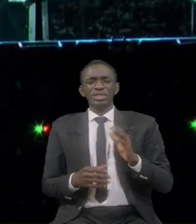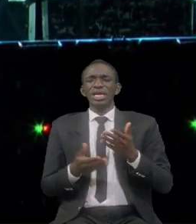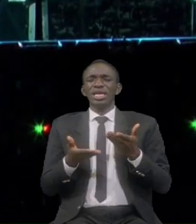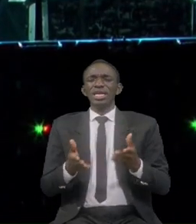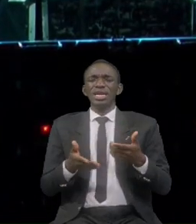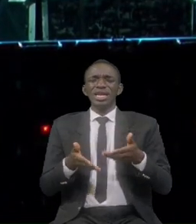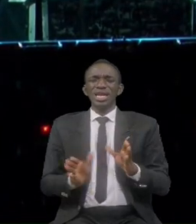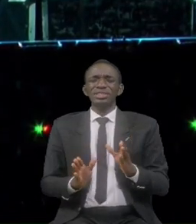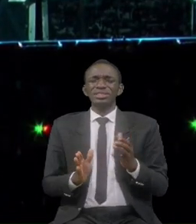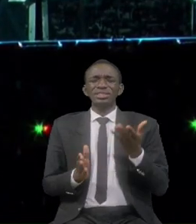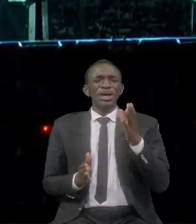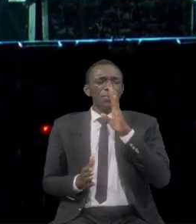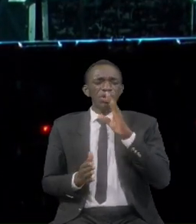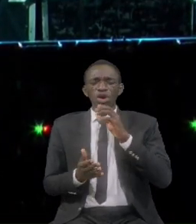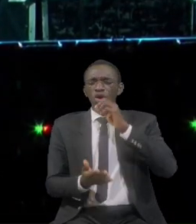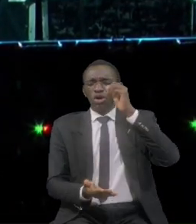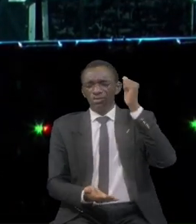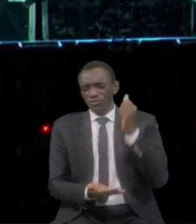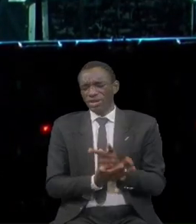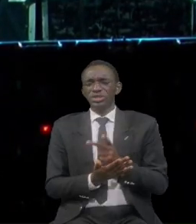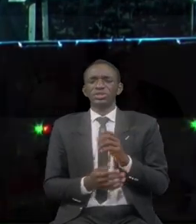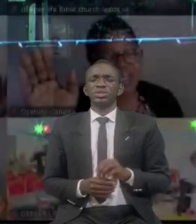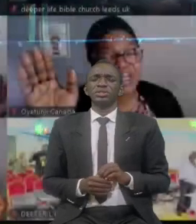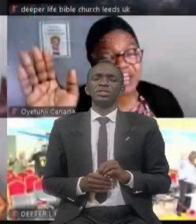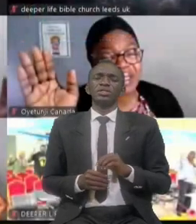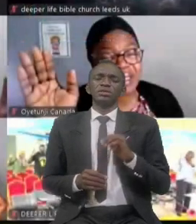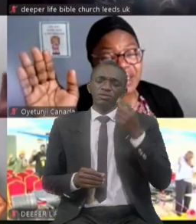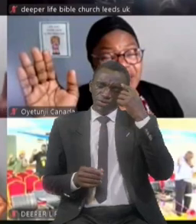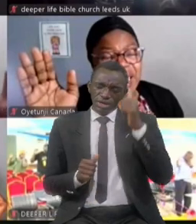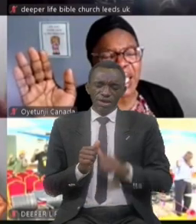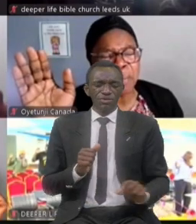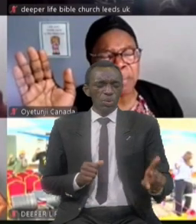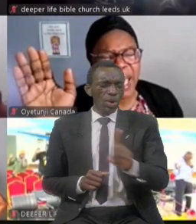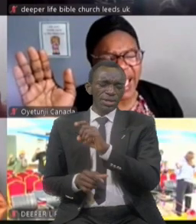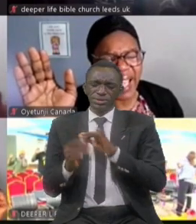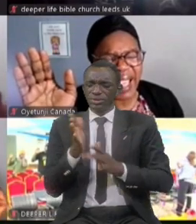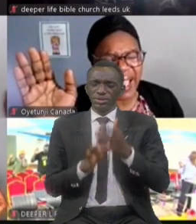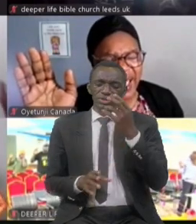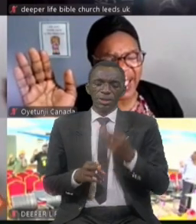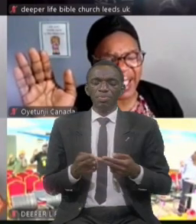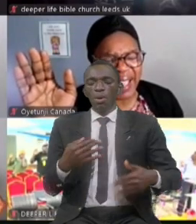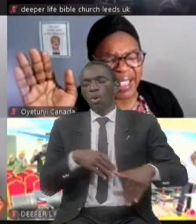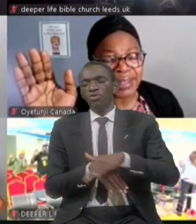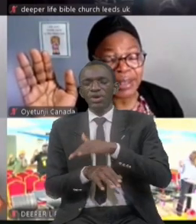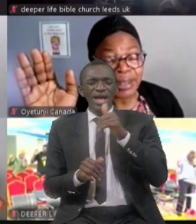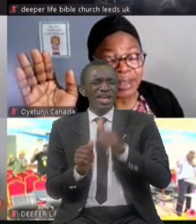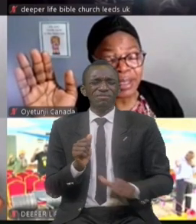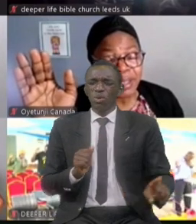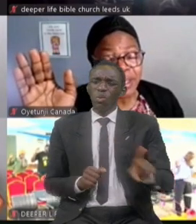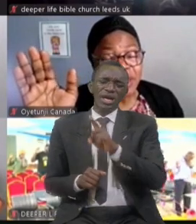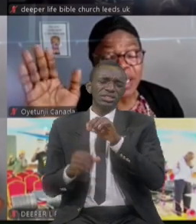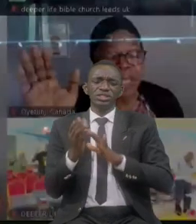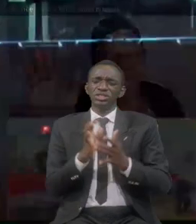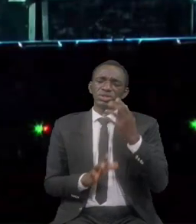Ginoo itugot na dunay pagkumpirma. In everyone. Sa matagusa. Over everyone. Dito sa kinabuhi sa matagusa. Thank you,